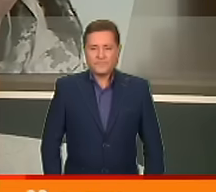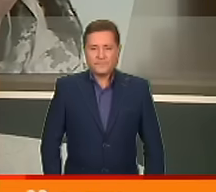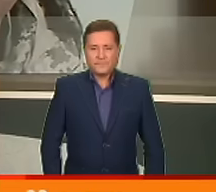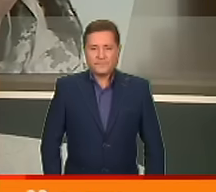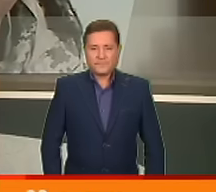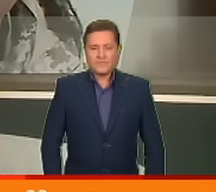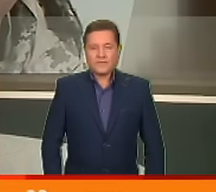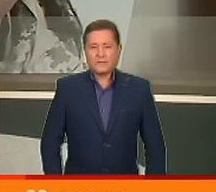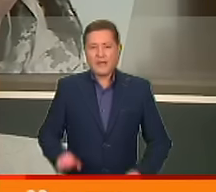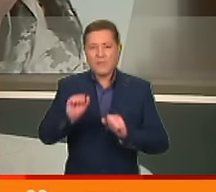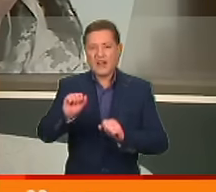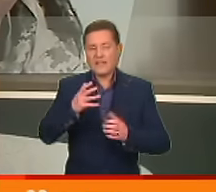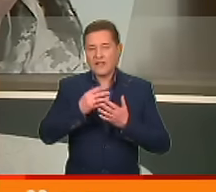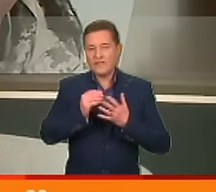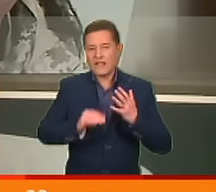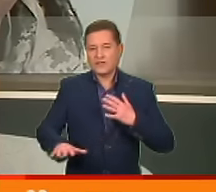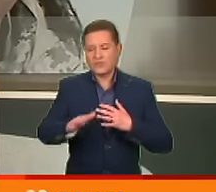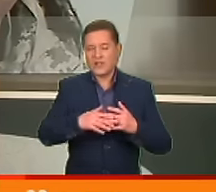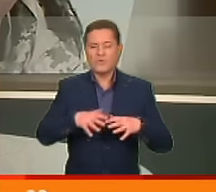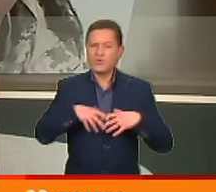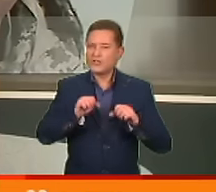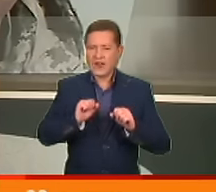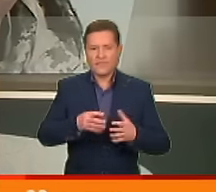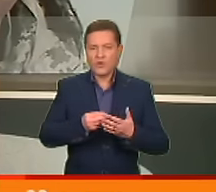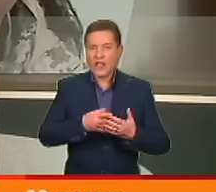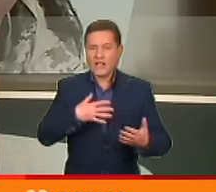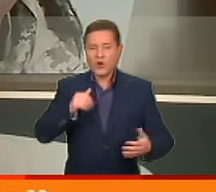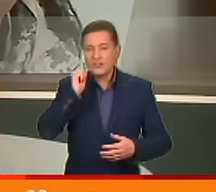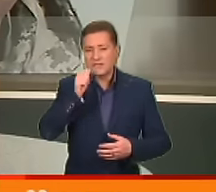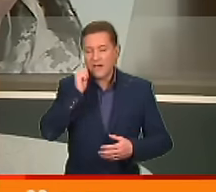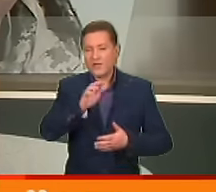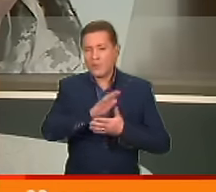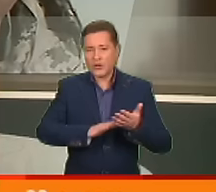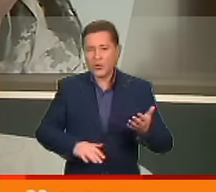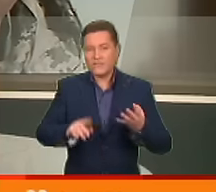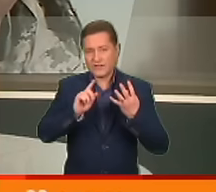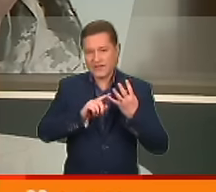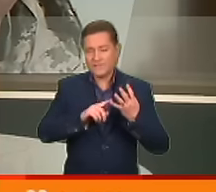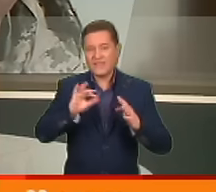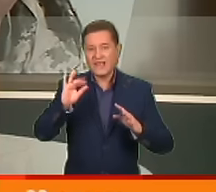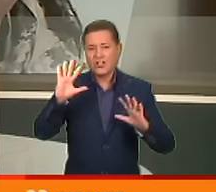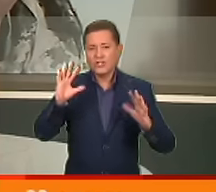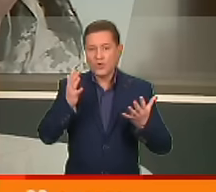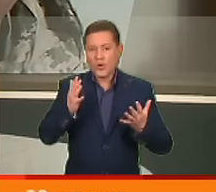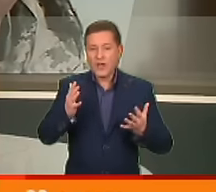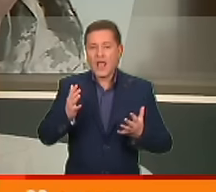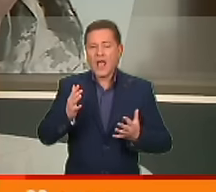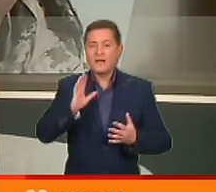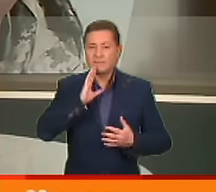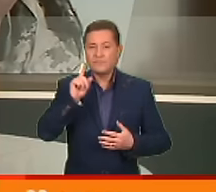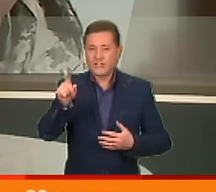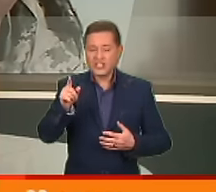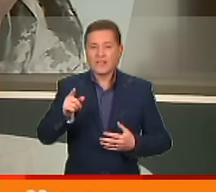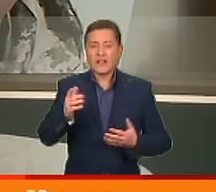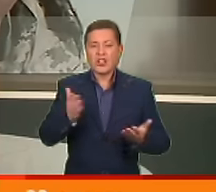Аби боронити власну землю, їм часто доводиться жертвувати найдорожчим. Завтра – продовження циклу «Дівчата» – історія Лади Веденської.